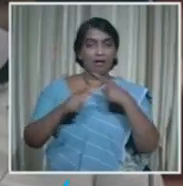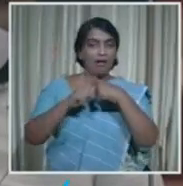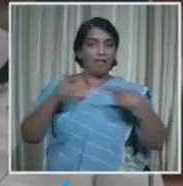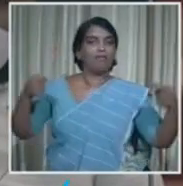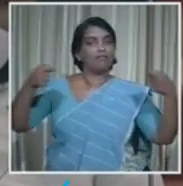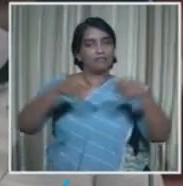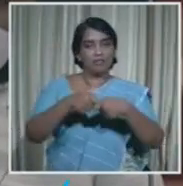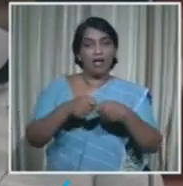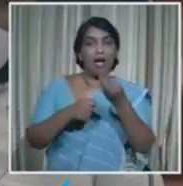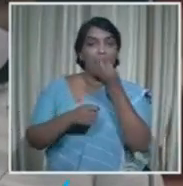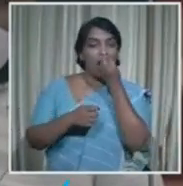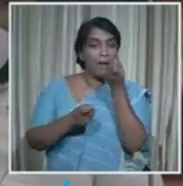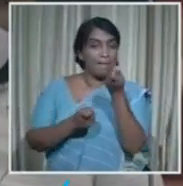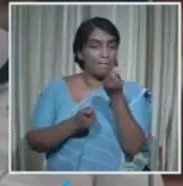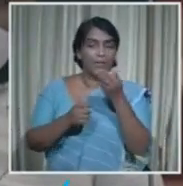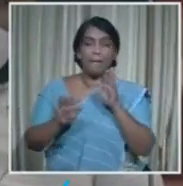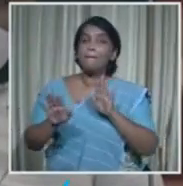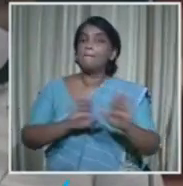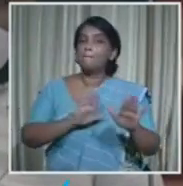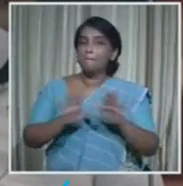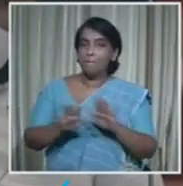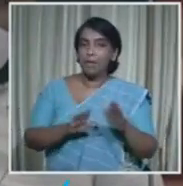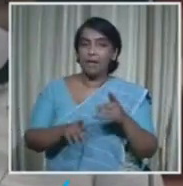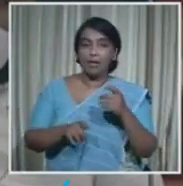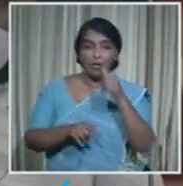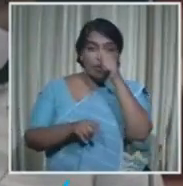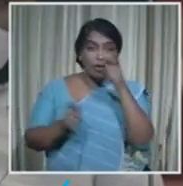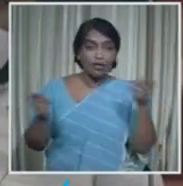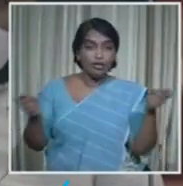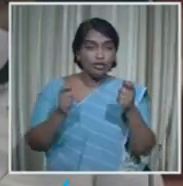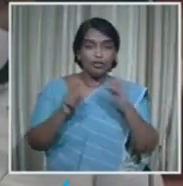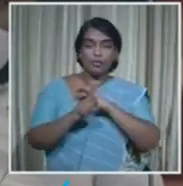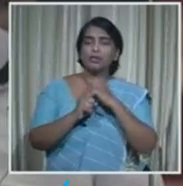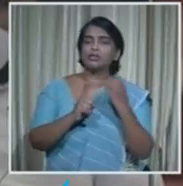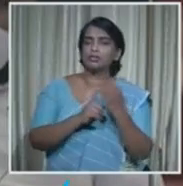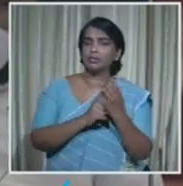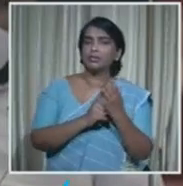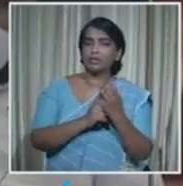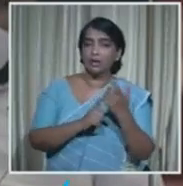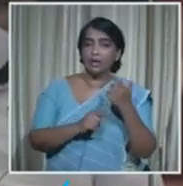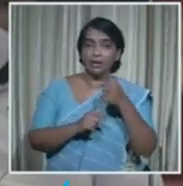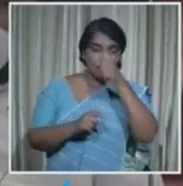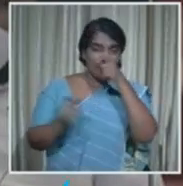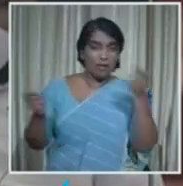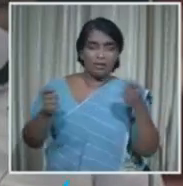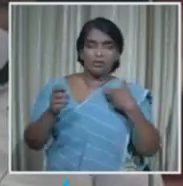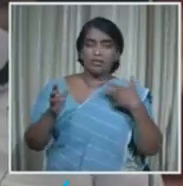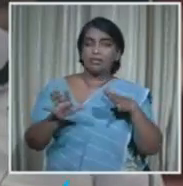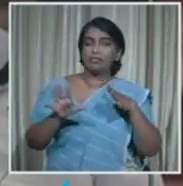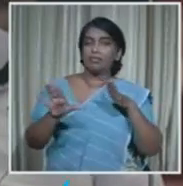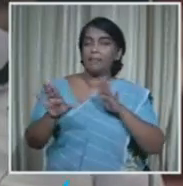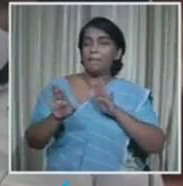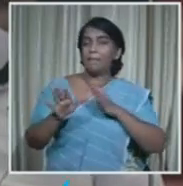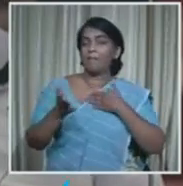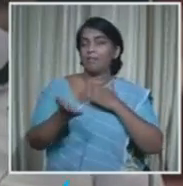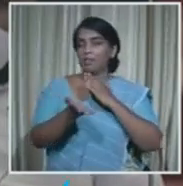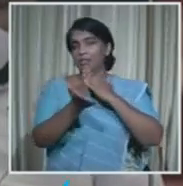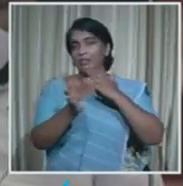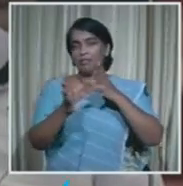හාල් මිලේ පාලනේ ඉවත් කරලා කළු කඩ සංස්කෘතියක් ඇති වෙච්ච කළු කඩ කාර්යය පාරිභෝගිකයටත් සාධාරණයක් ඇති